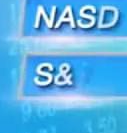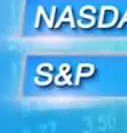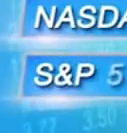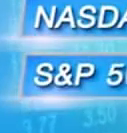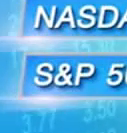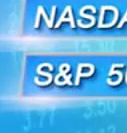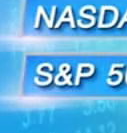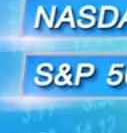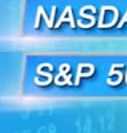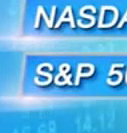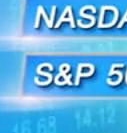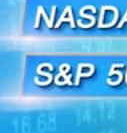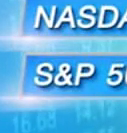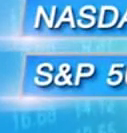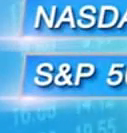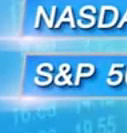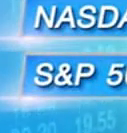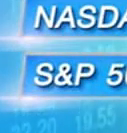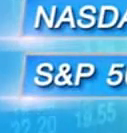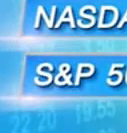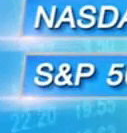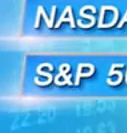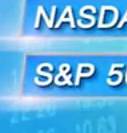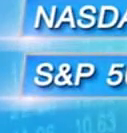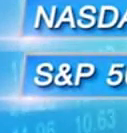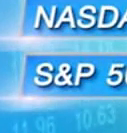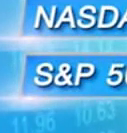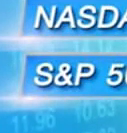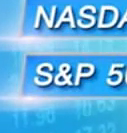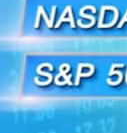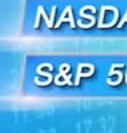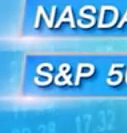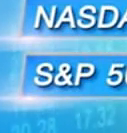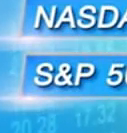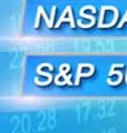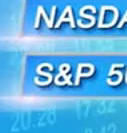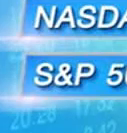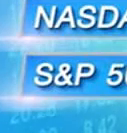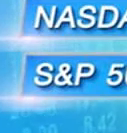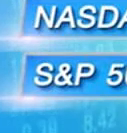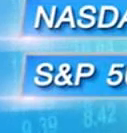นส์ปรับตัวลดลงไป 10.15 จุดปิดที่ระดับ